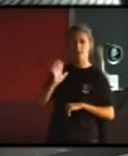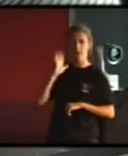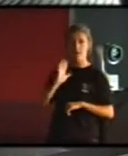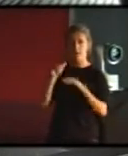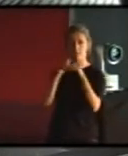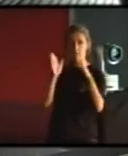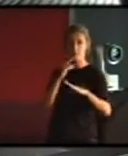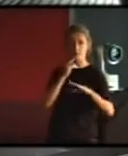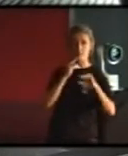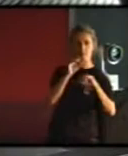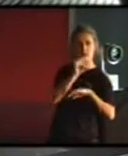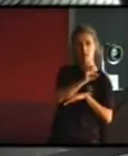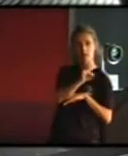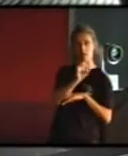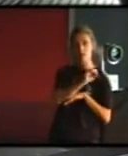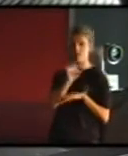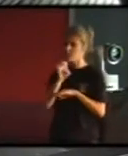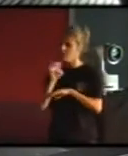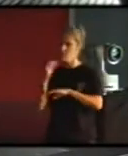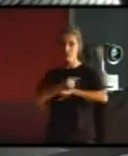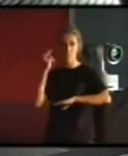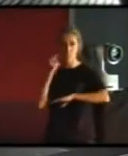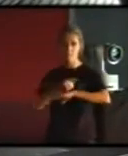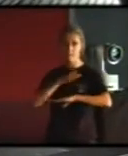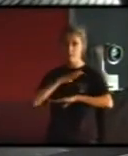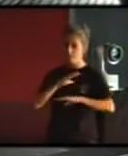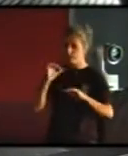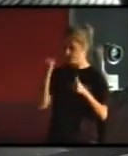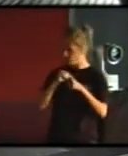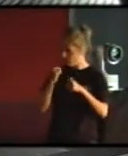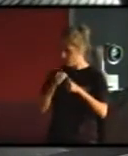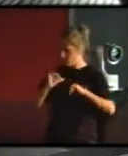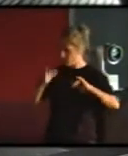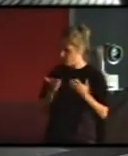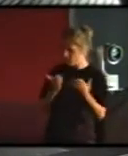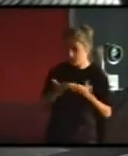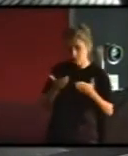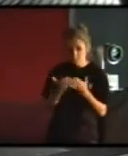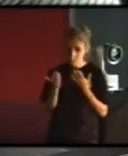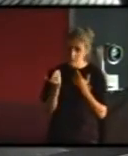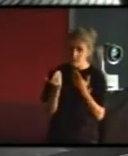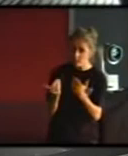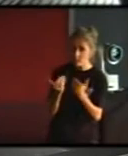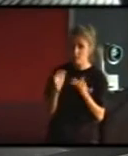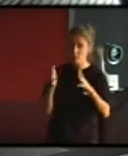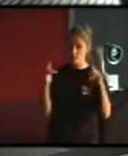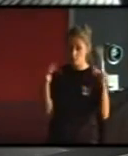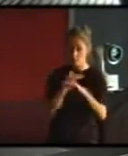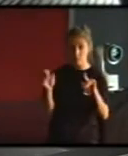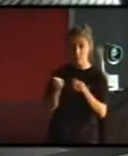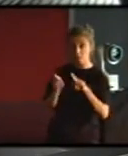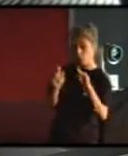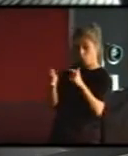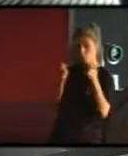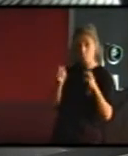avaient, des lieux où ils sont restés, le temps qu'ils ont passé, les attentes et comment fonctionnaient les contrôles,